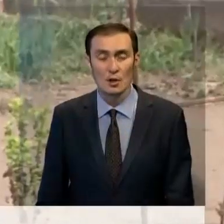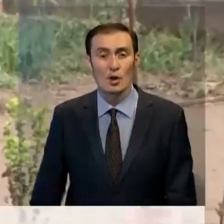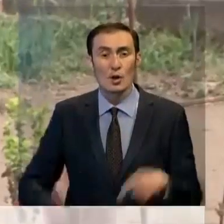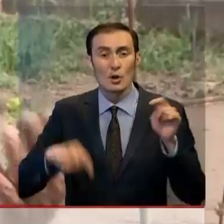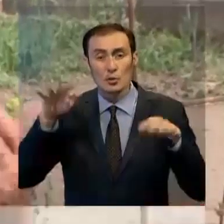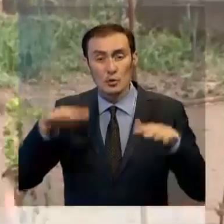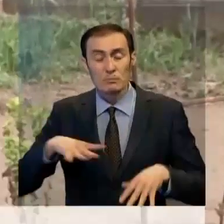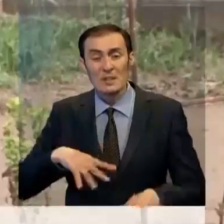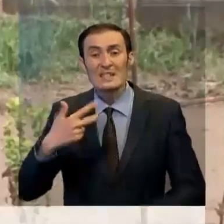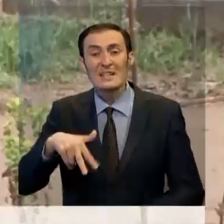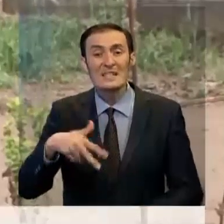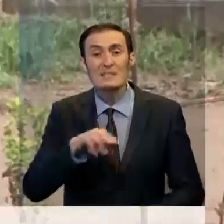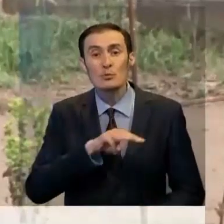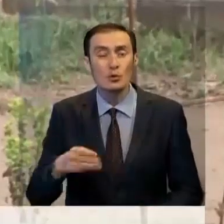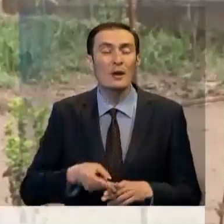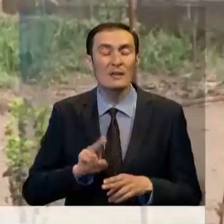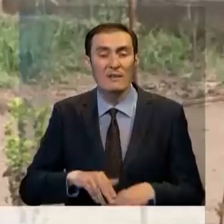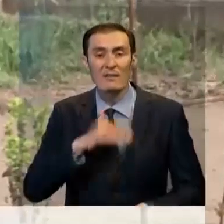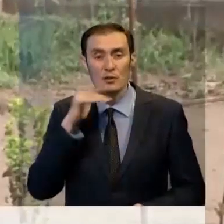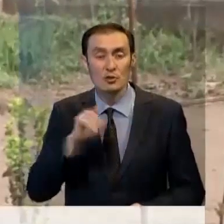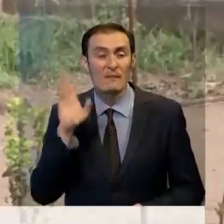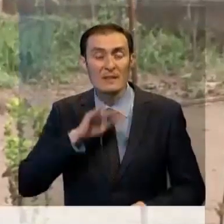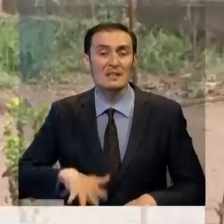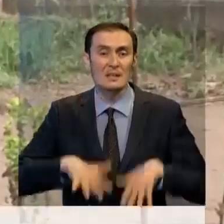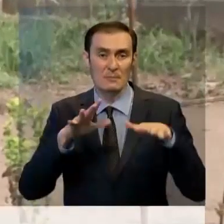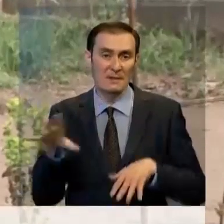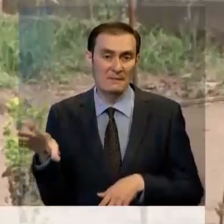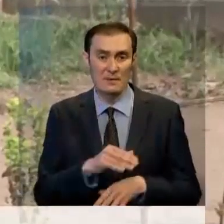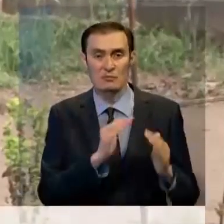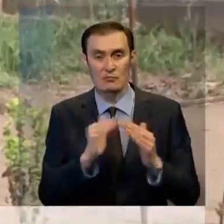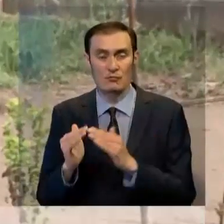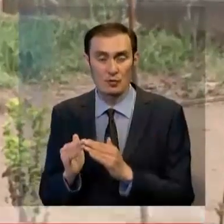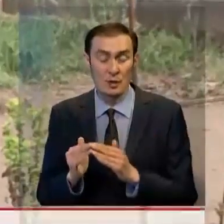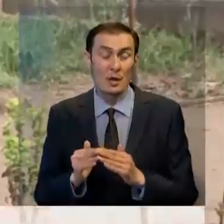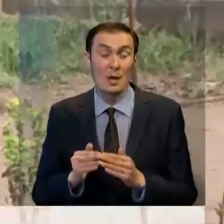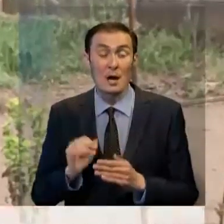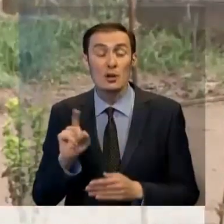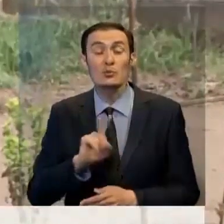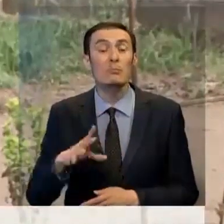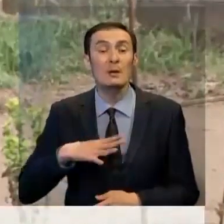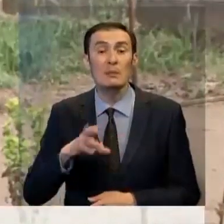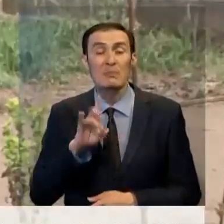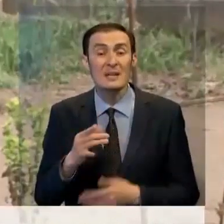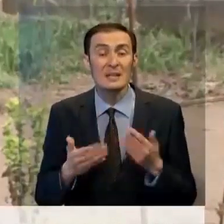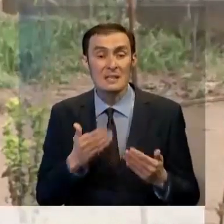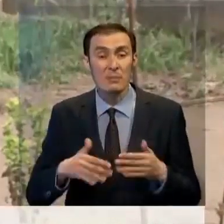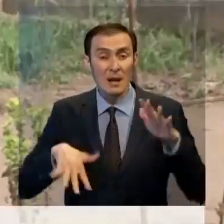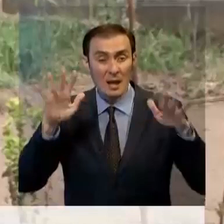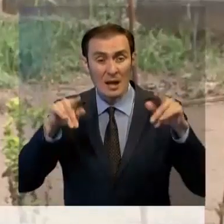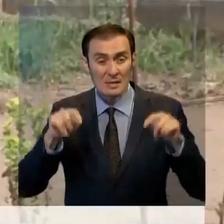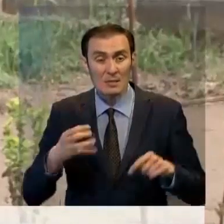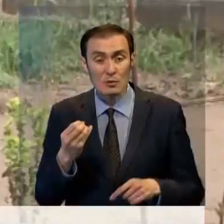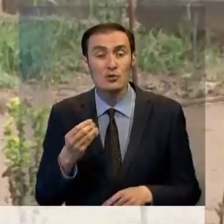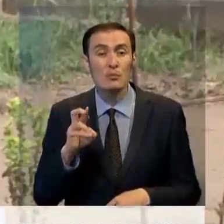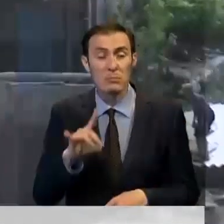Дождь шел примерно полчаса, но этого хватило, чтобы вода затопила весь двор, сарай и гараж. А что было бы, если бы осадки